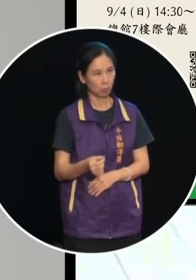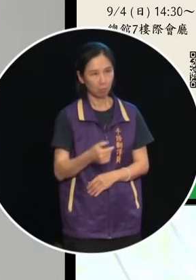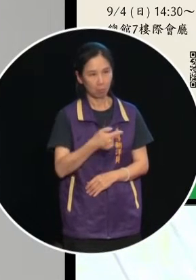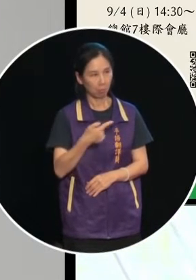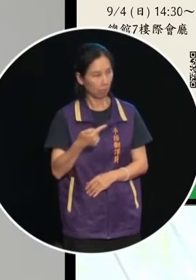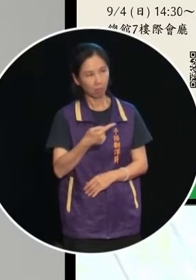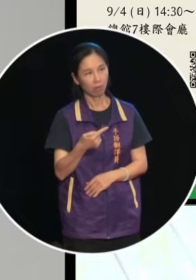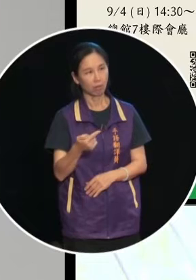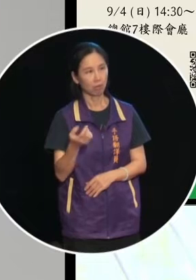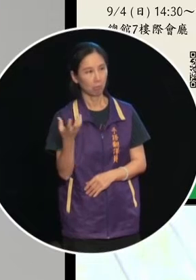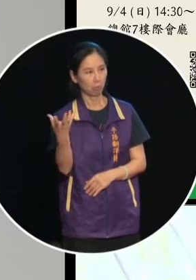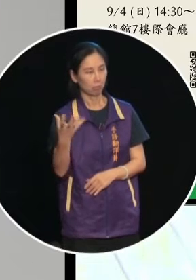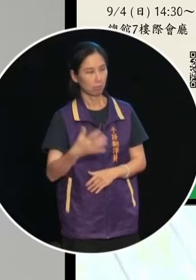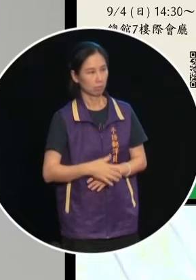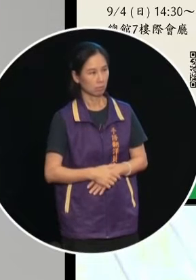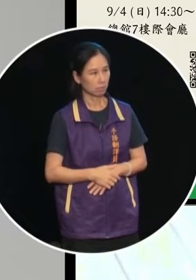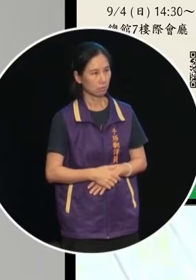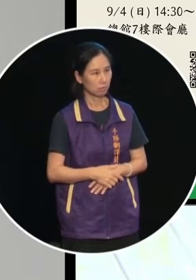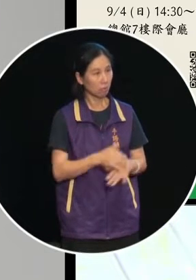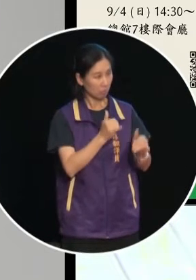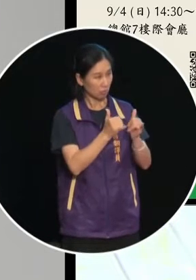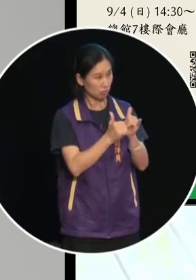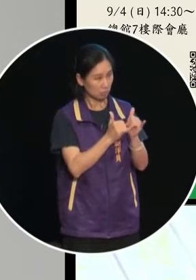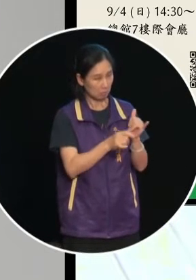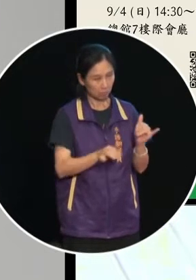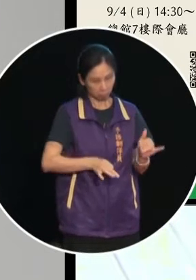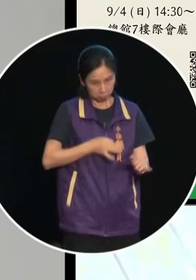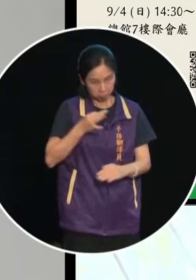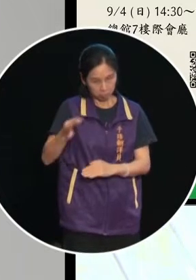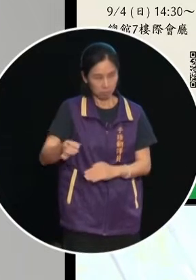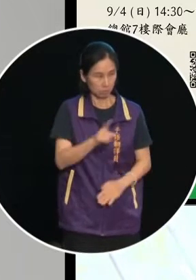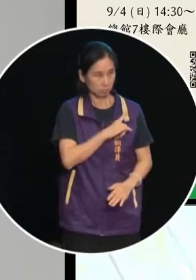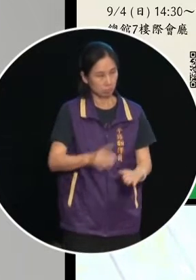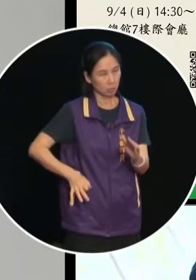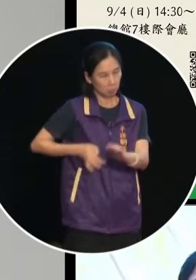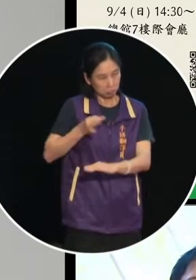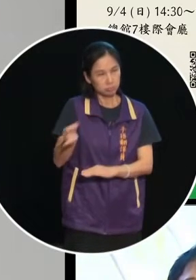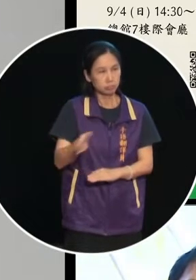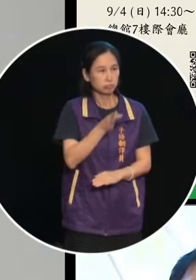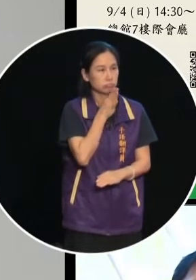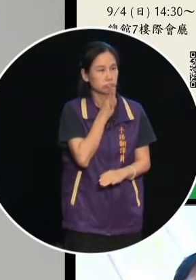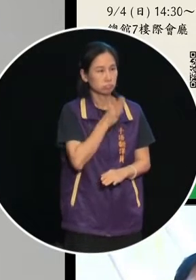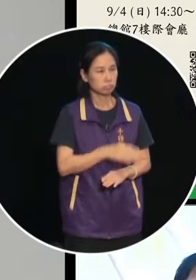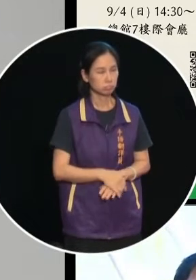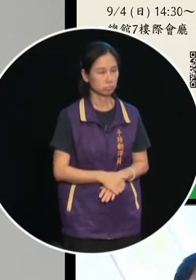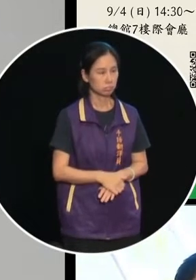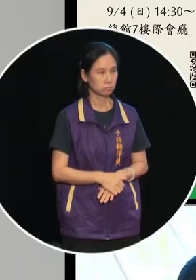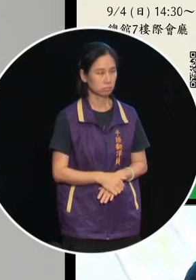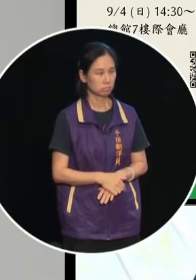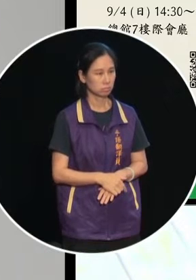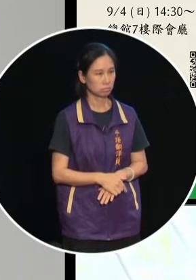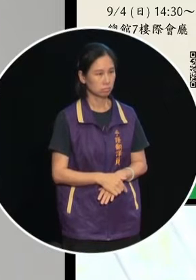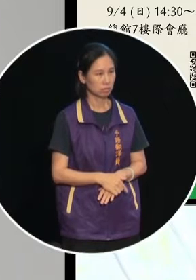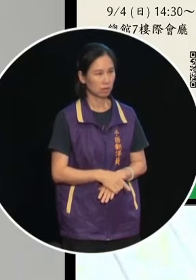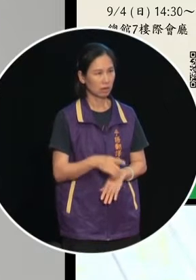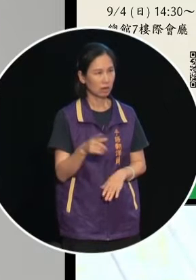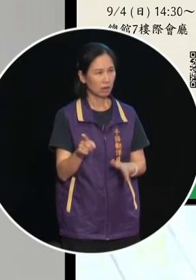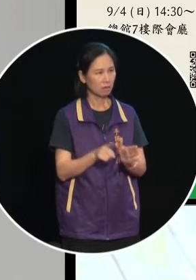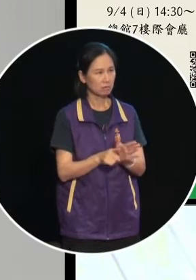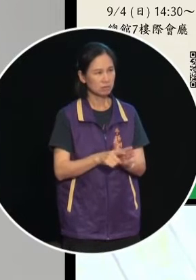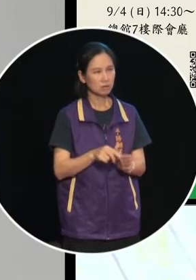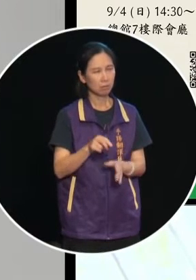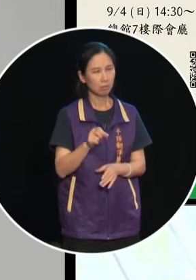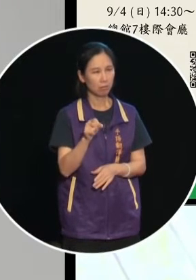且不是政府的捐款，就是每个民众的口袋拿出来的钱。其实当时是200亿